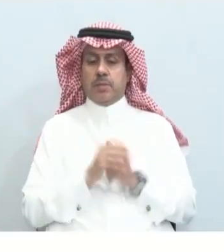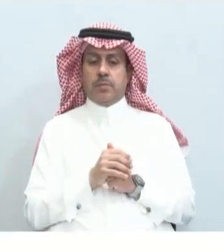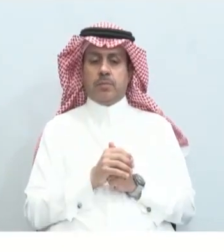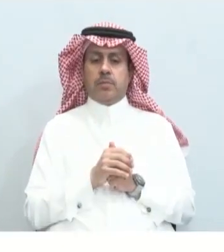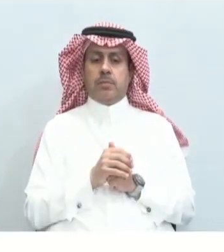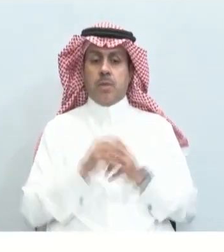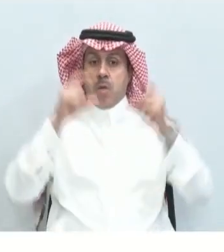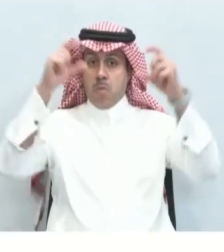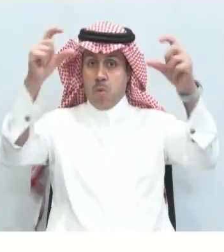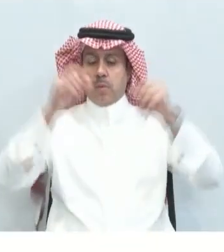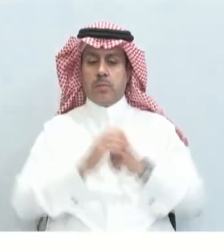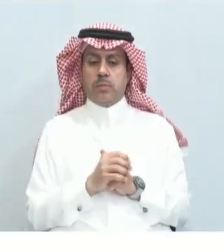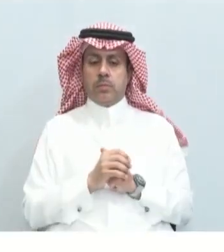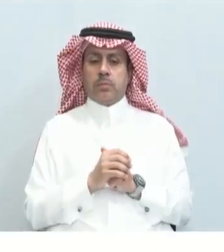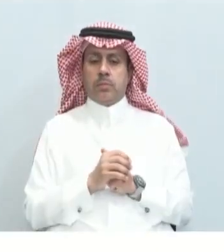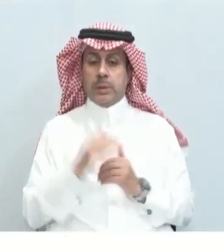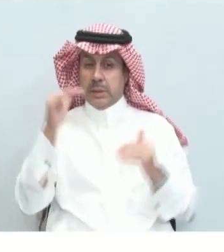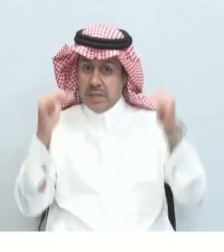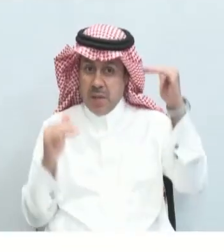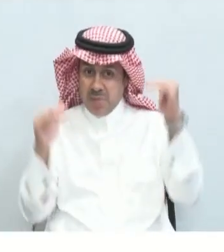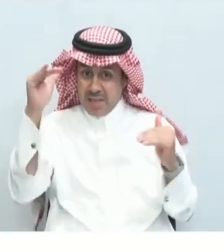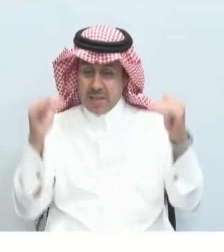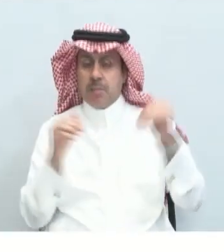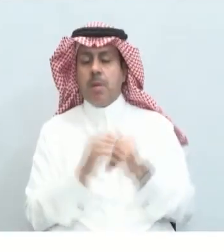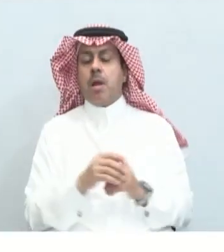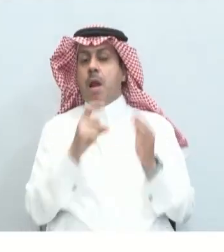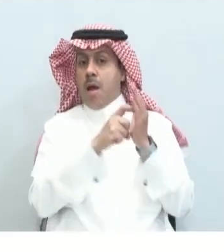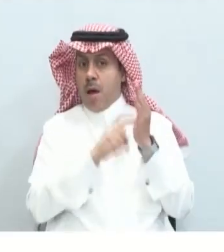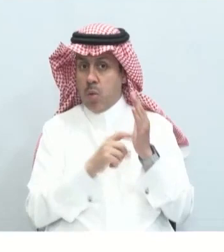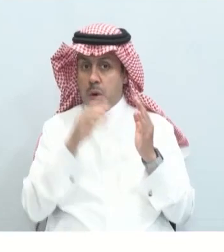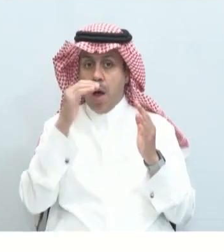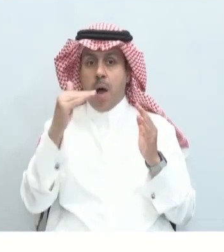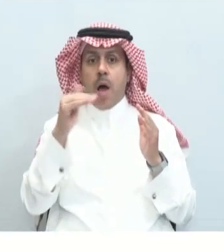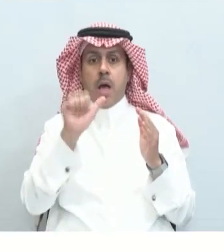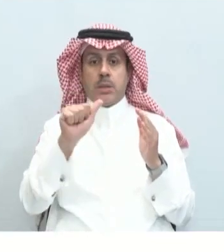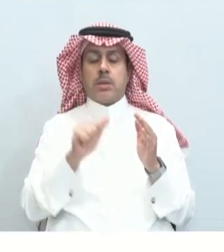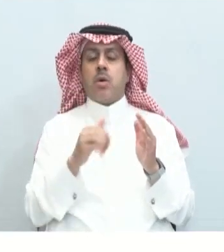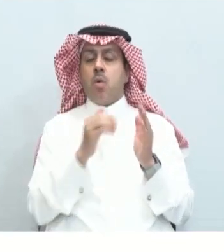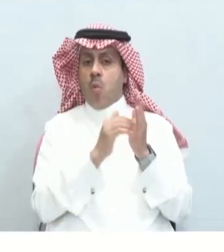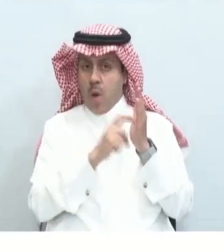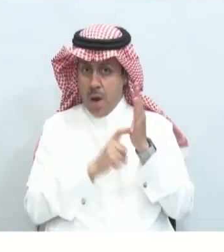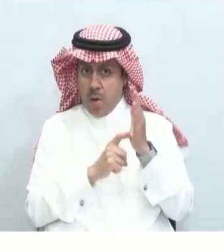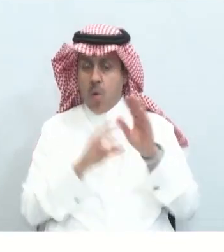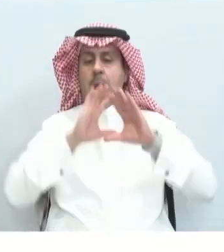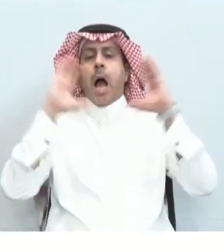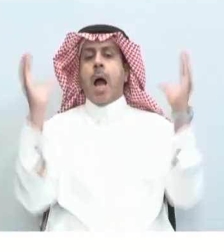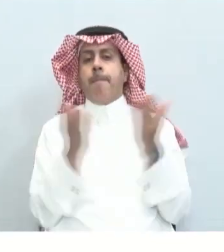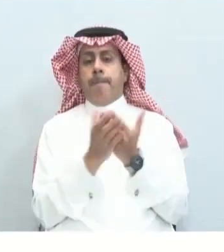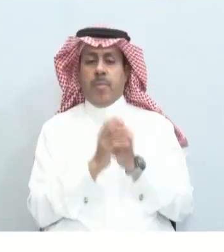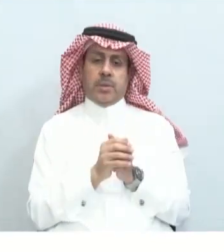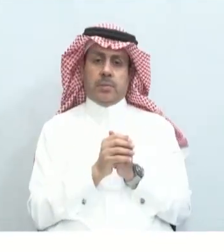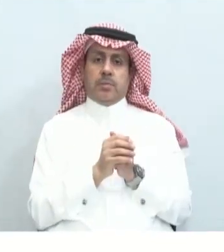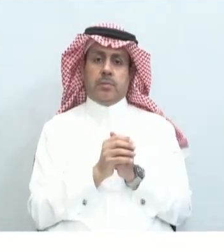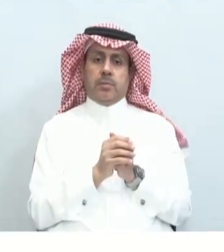اليوم بعنوان التمييز بين القانون الخاص والقانون العام التمييز بين القانون